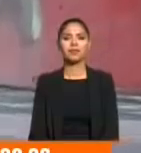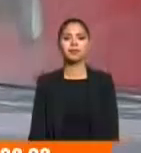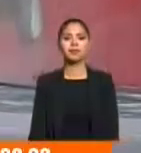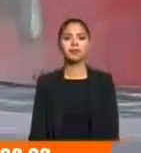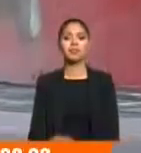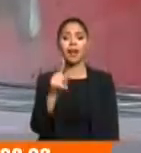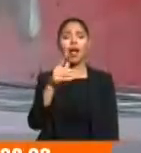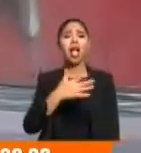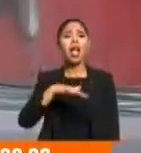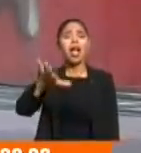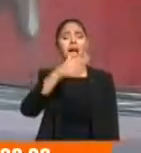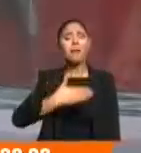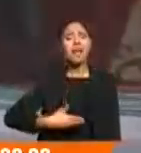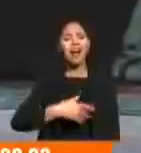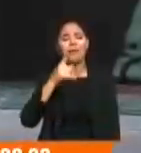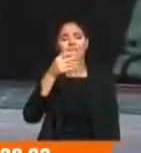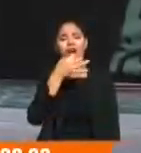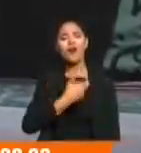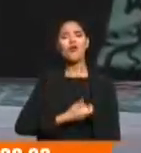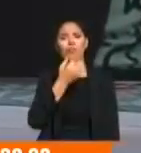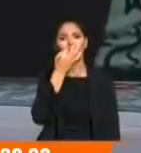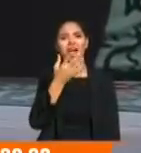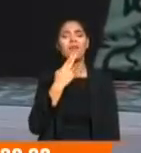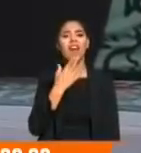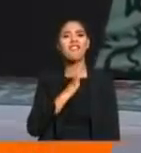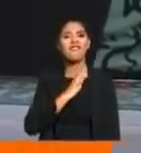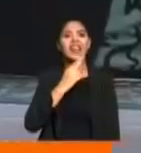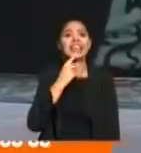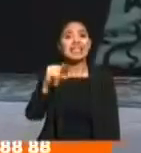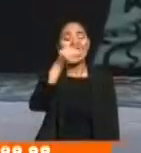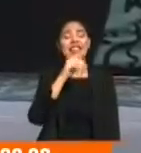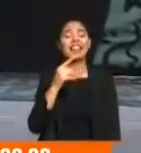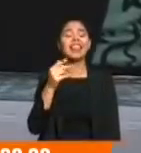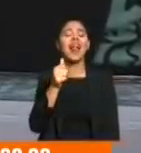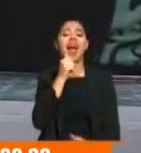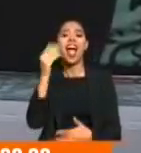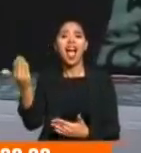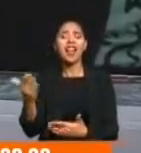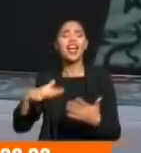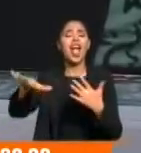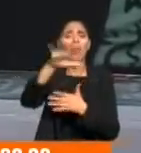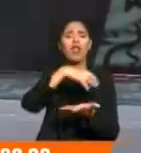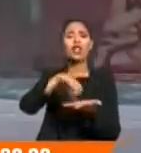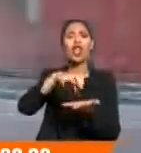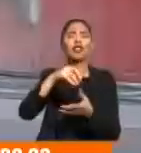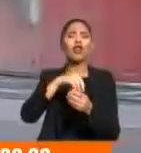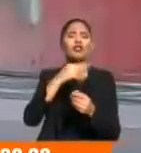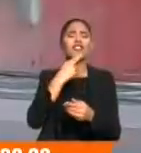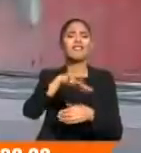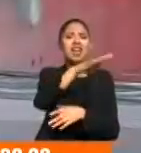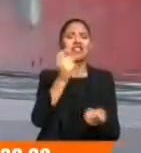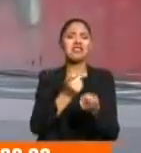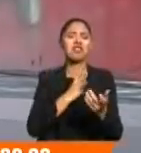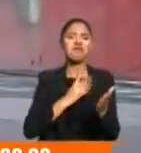iştah açan ve umut veren bir haber aslında. Kadınlar artık erkeklerin egemen olduğu tüm sektörlerde var. İyi ki de varlar. Çok da başarılı yapıyorlar